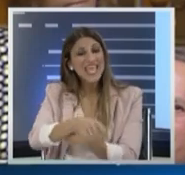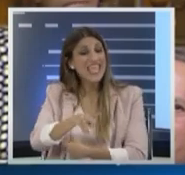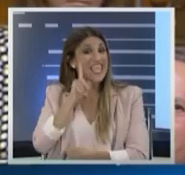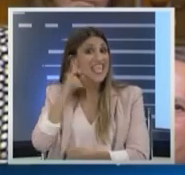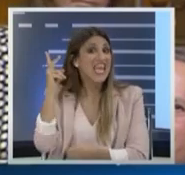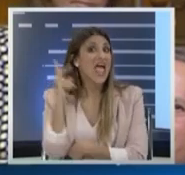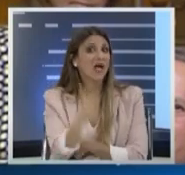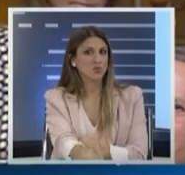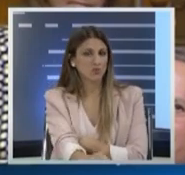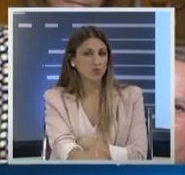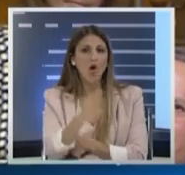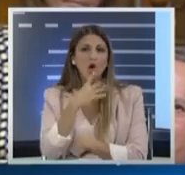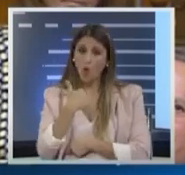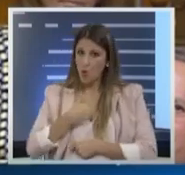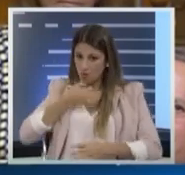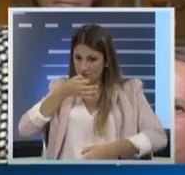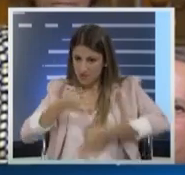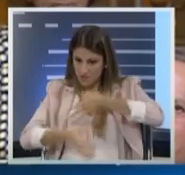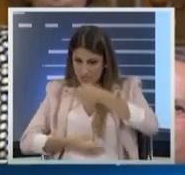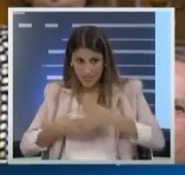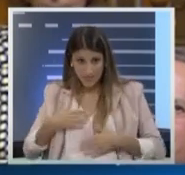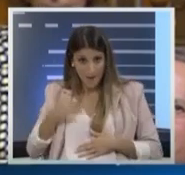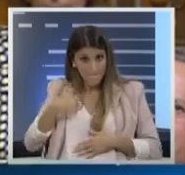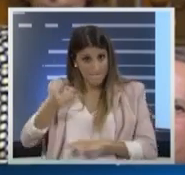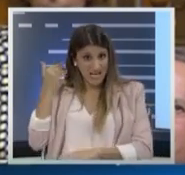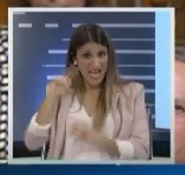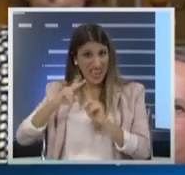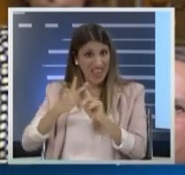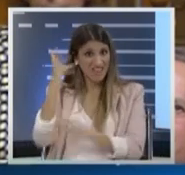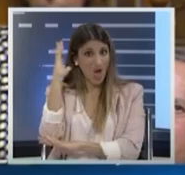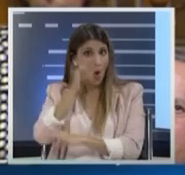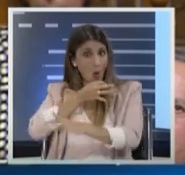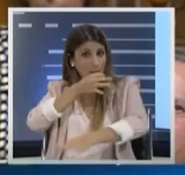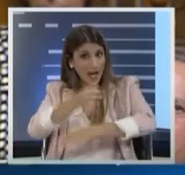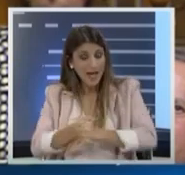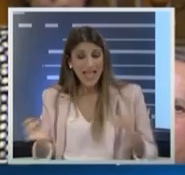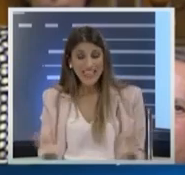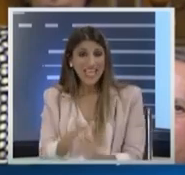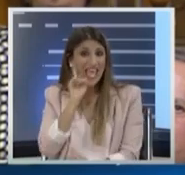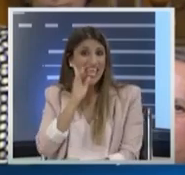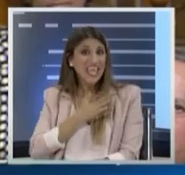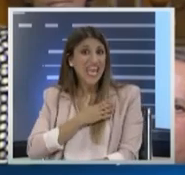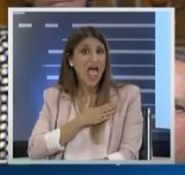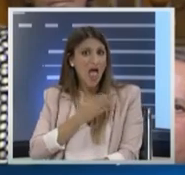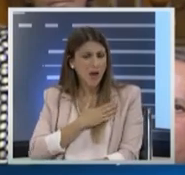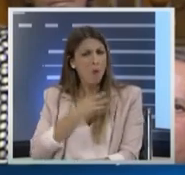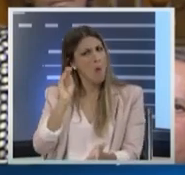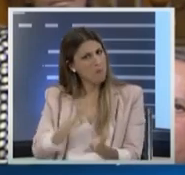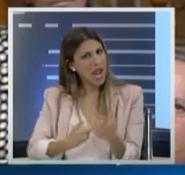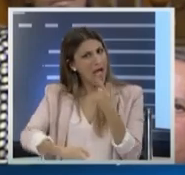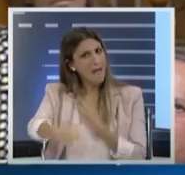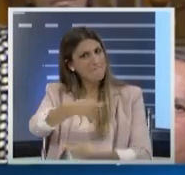του, διότι εξήγησα κι εγώ στη δική μου ομιλία ότι αν αντίστοιχα η δική μου σύζυγος είχε